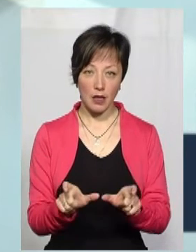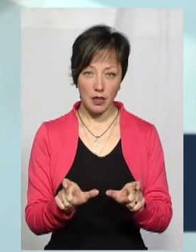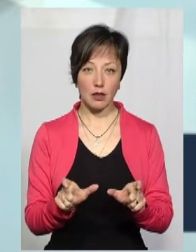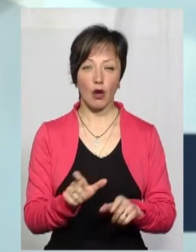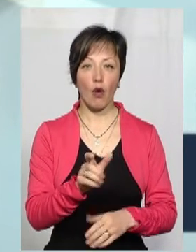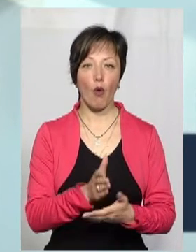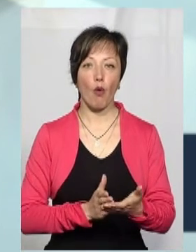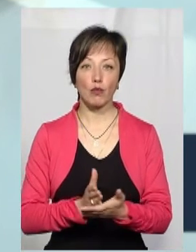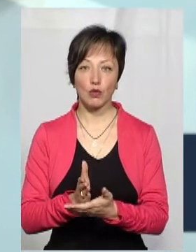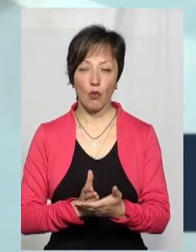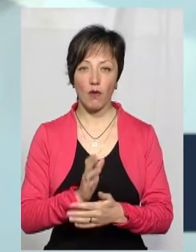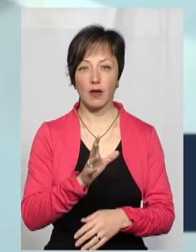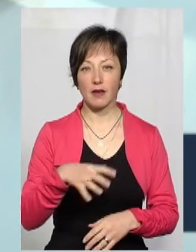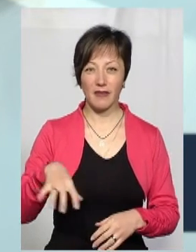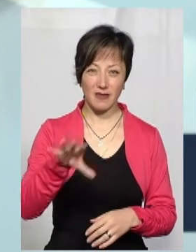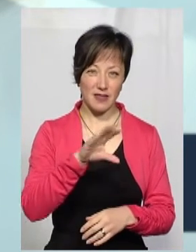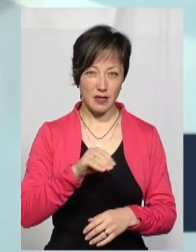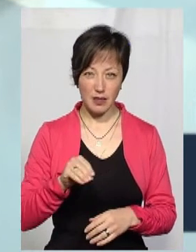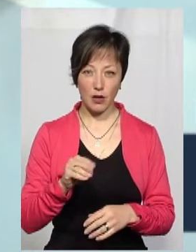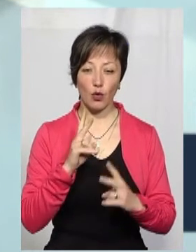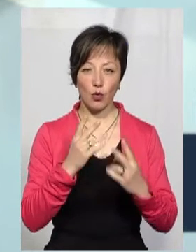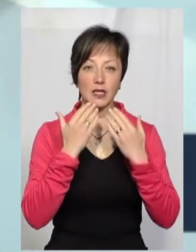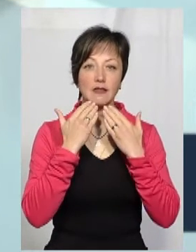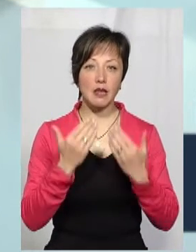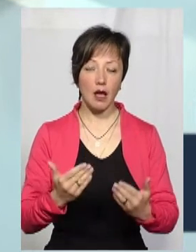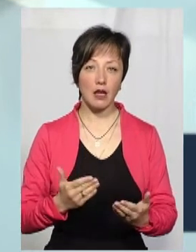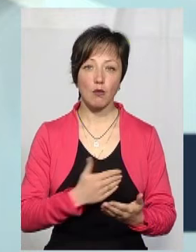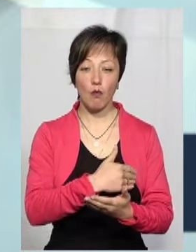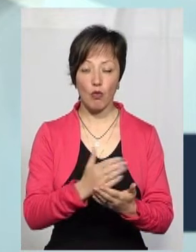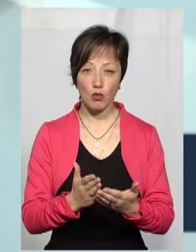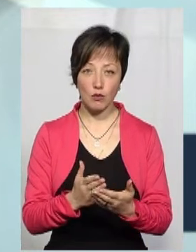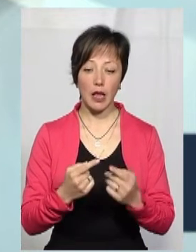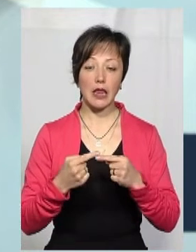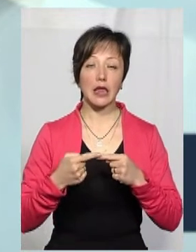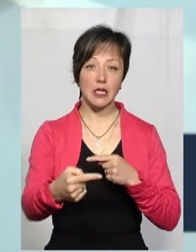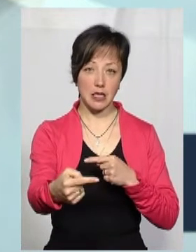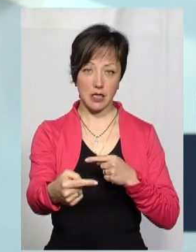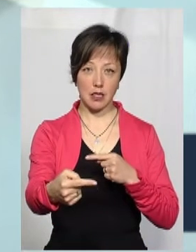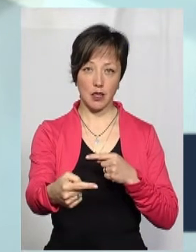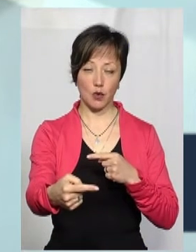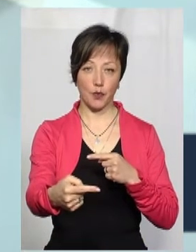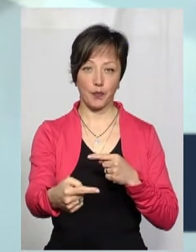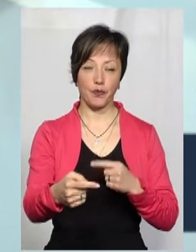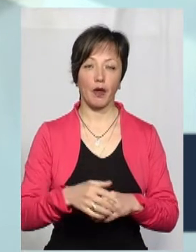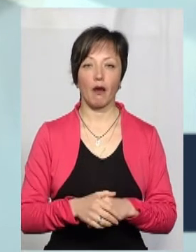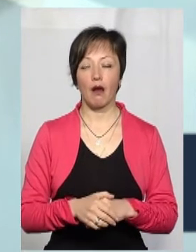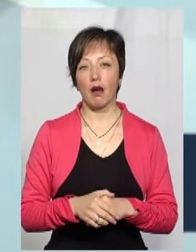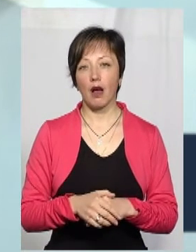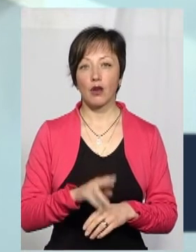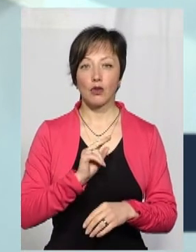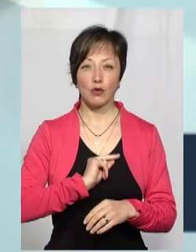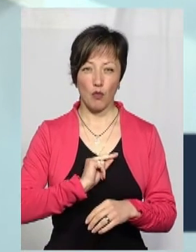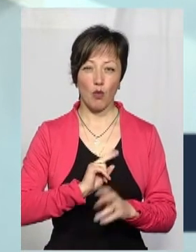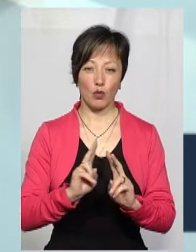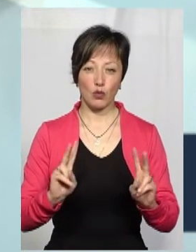обслуговування громадян і роботодавців, ну, взагалі осіб, які звертаються за послугами, відбувається дистанційно. З роботодавцями це,